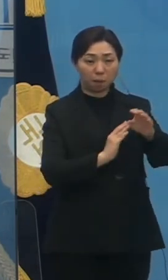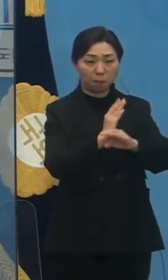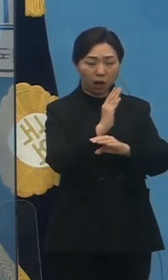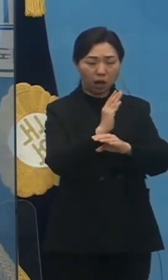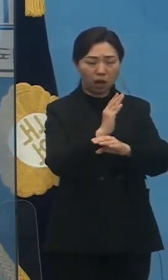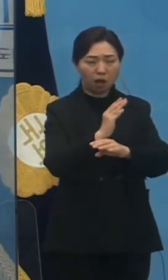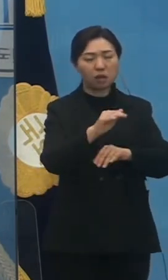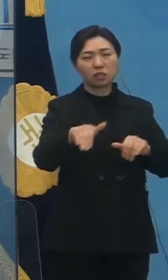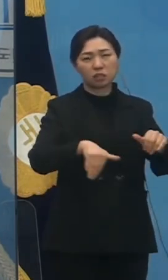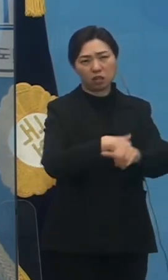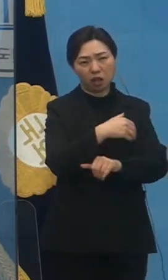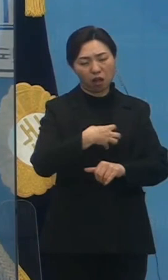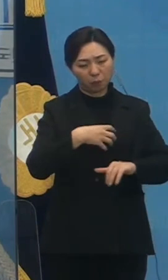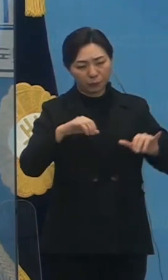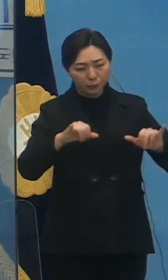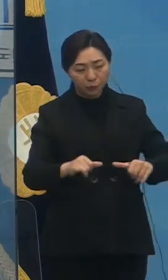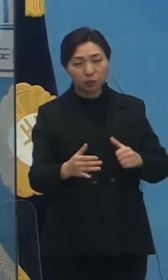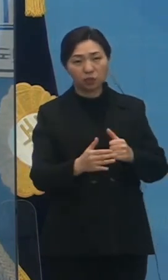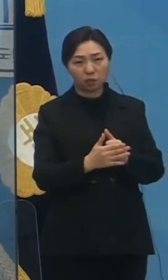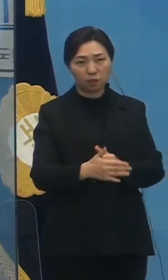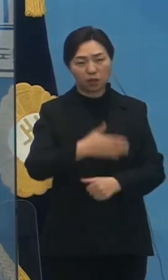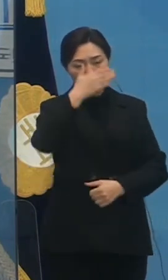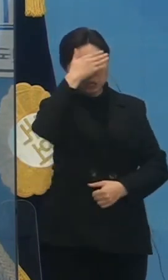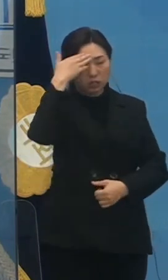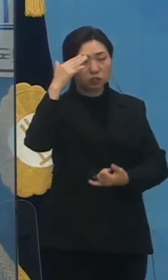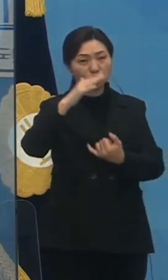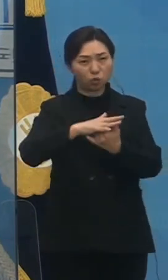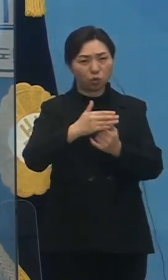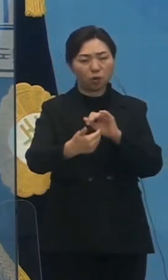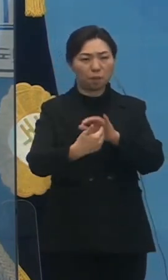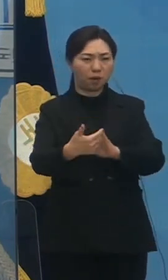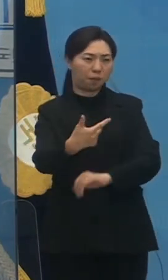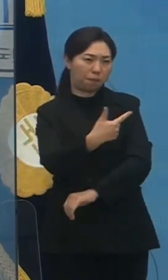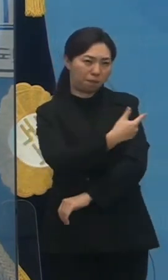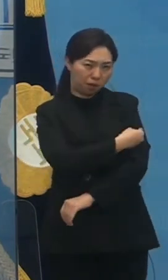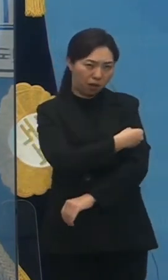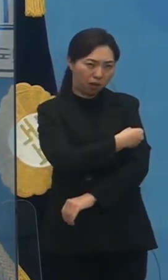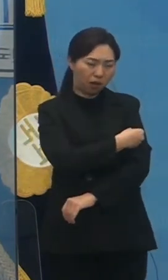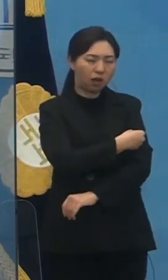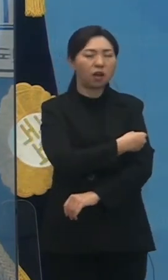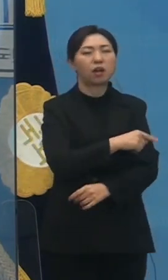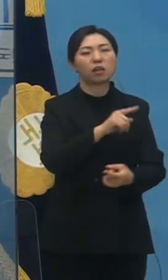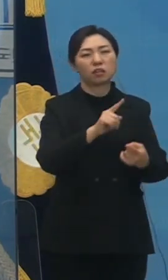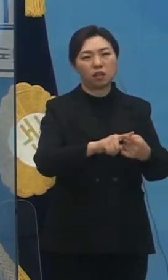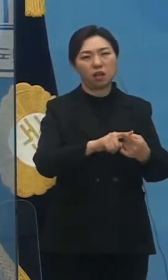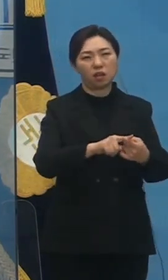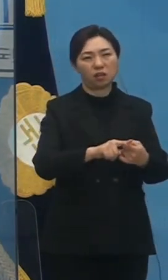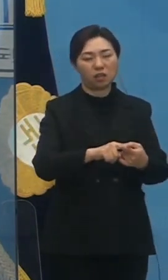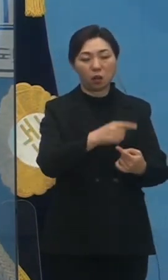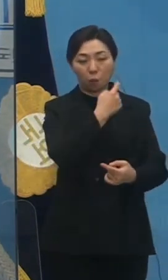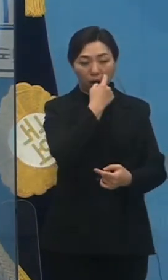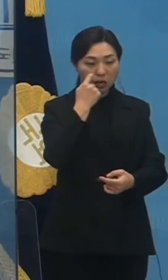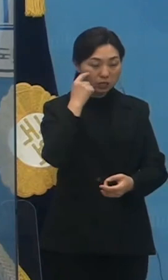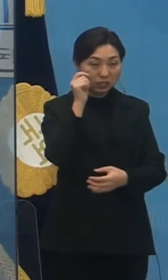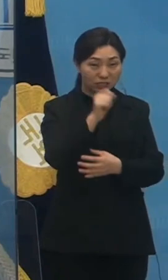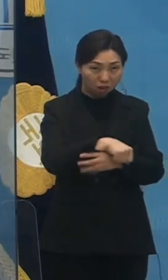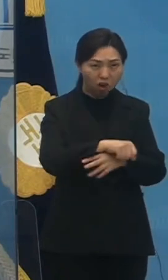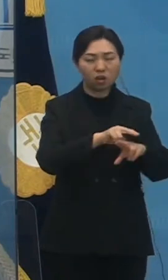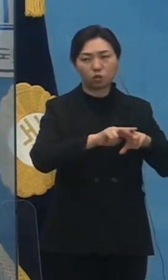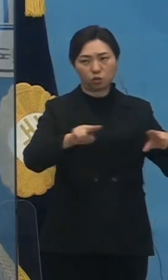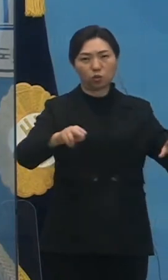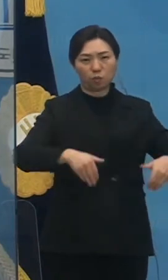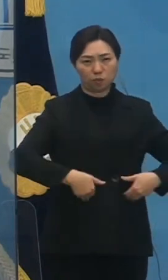청소년 방역 패스 폐지를 적극 검토해야 한다. 오미크론 변이에 걸맞는 방역